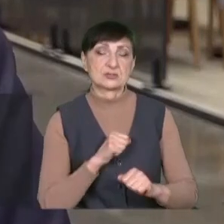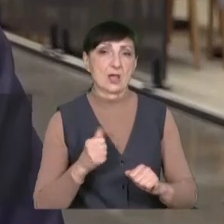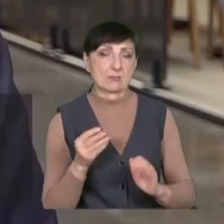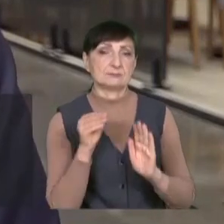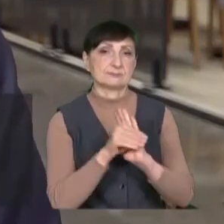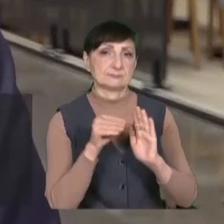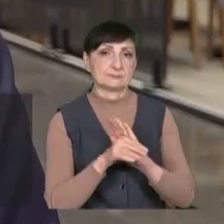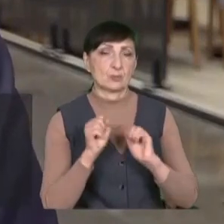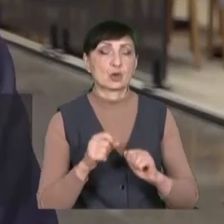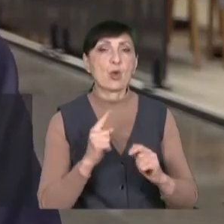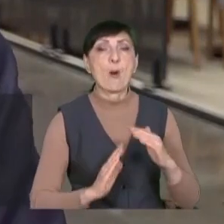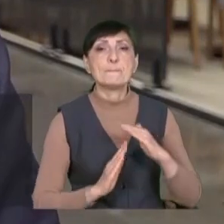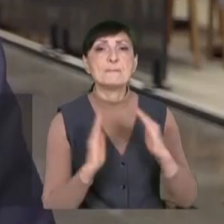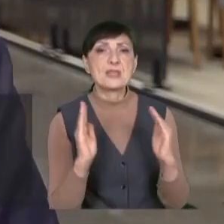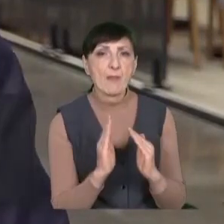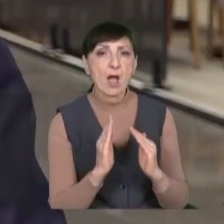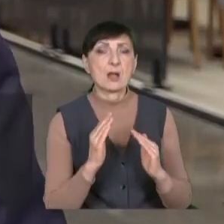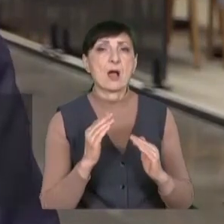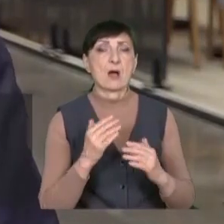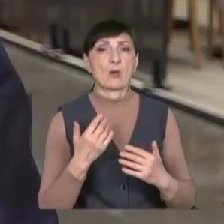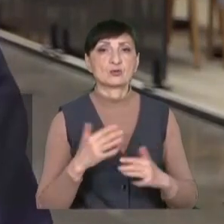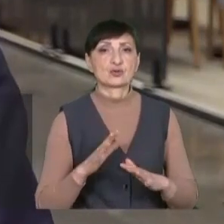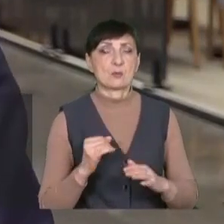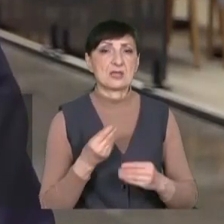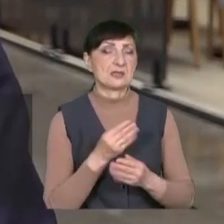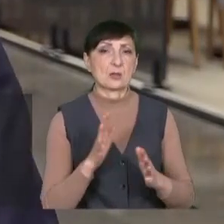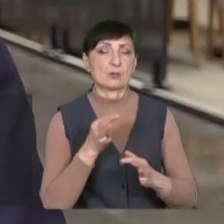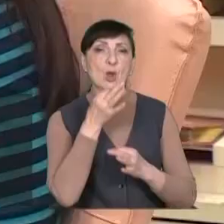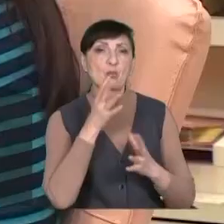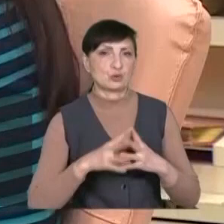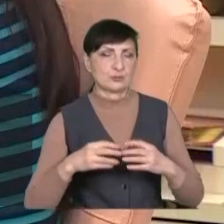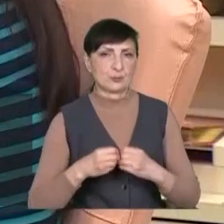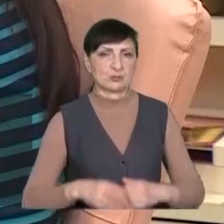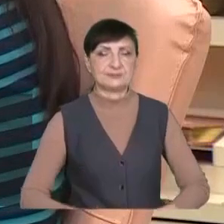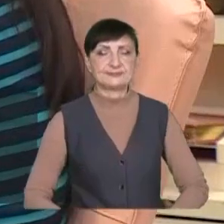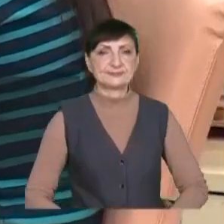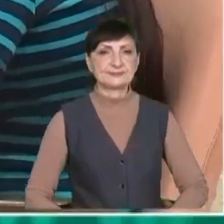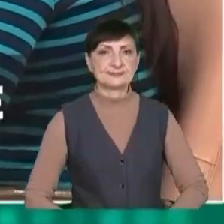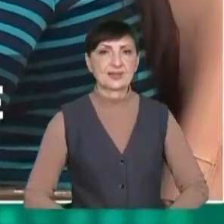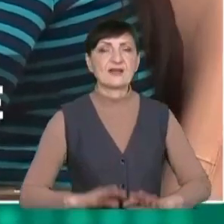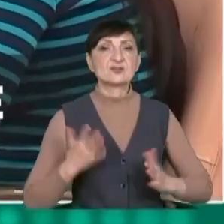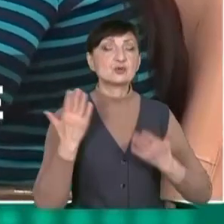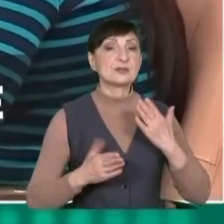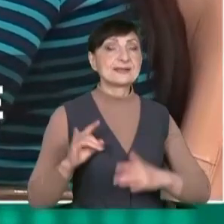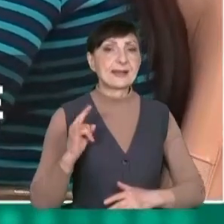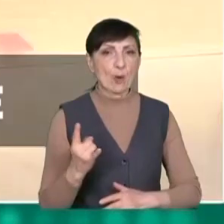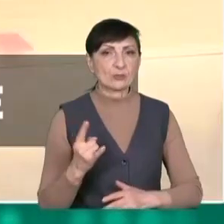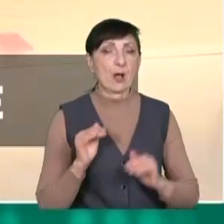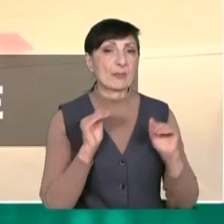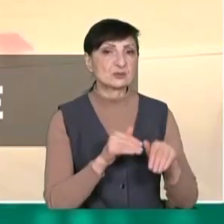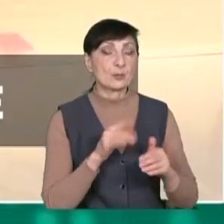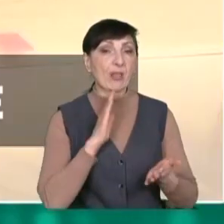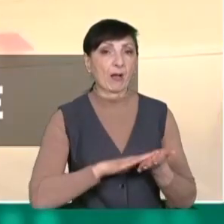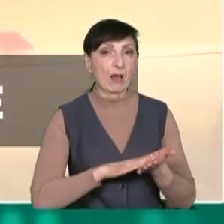расчетного показателя. Но минимально один мы нагрузку не даем на любую семью. В случае, если ребенок поступит на